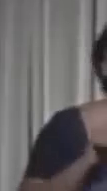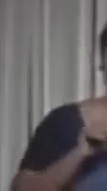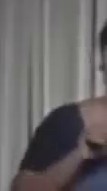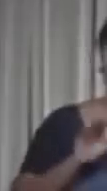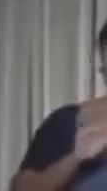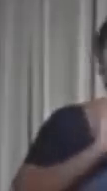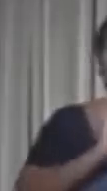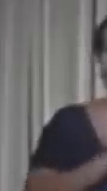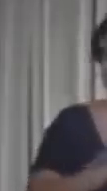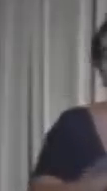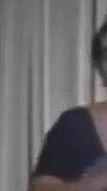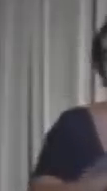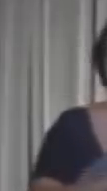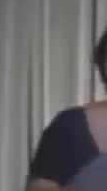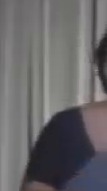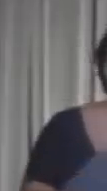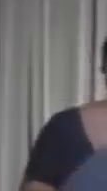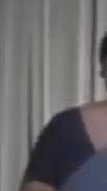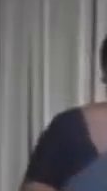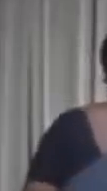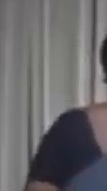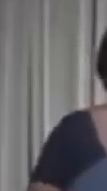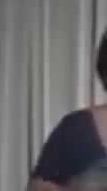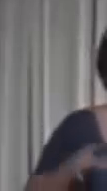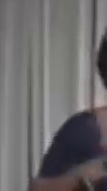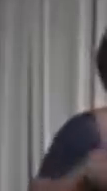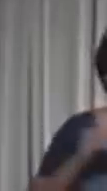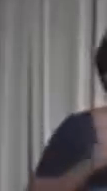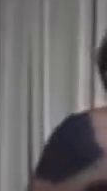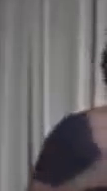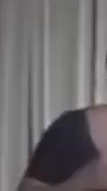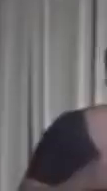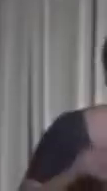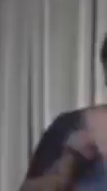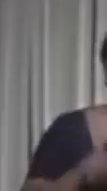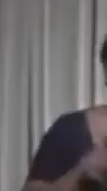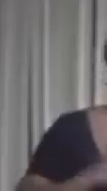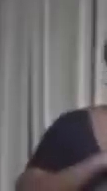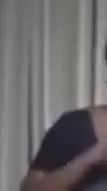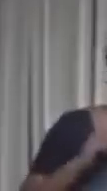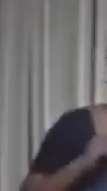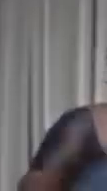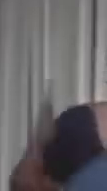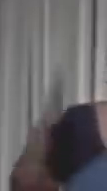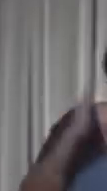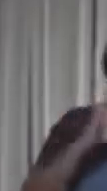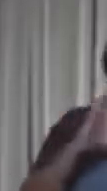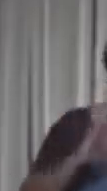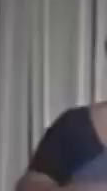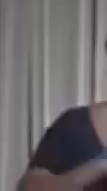ஒரு தூர சிந்தனையை நாங்கள் கண்டோம். இந்த நாட்டை பற்றிய ஒரு கவலையை கண்டோம். நாட்டுடைய பொருளாதாரத்தை